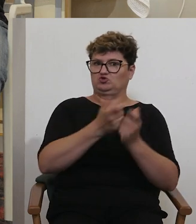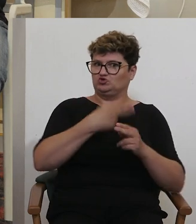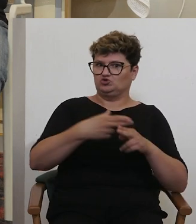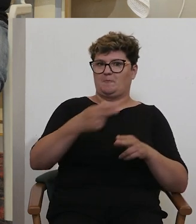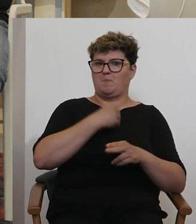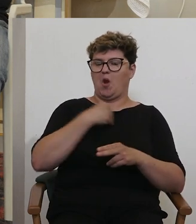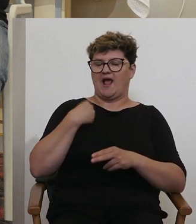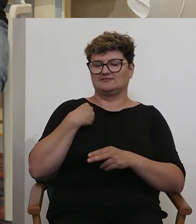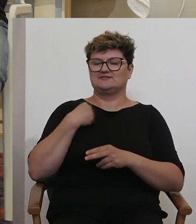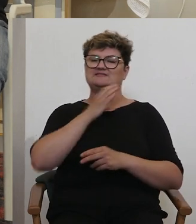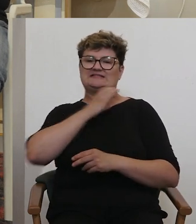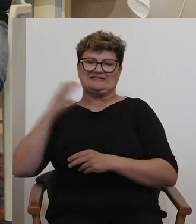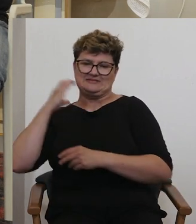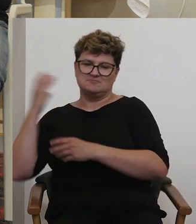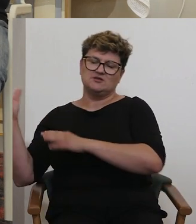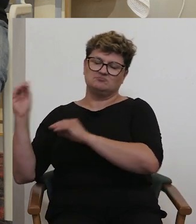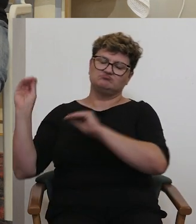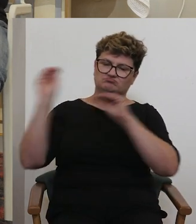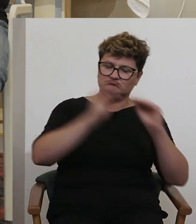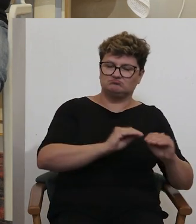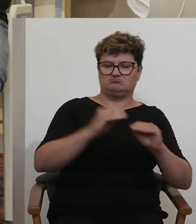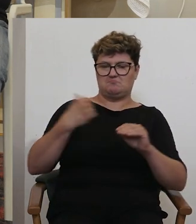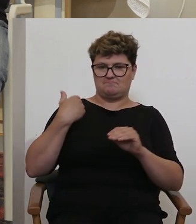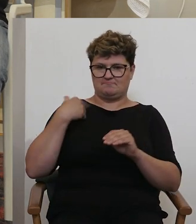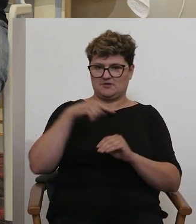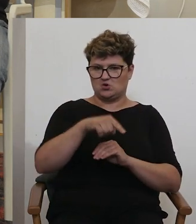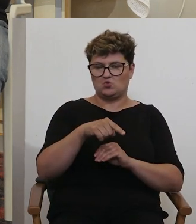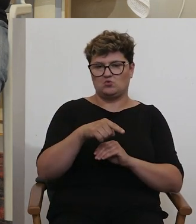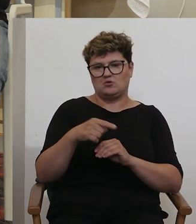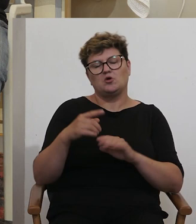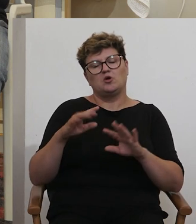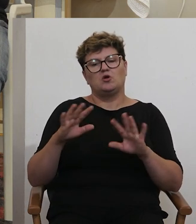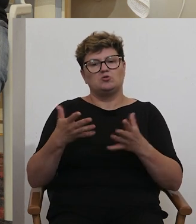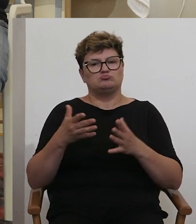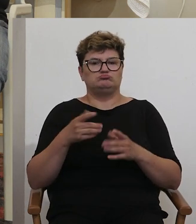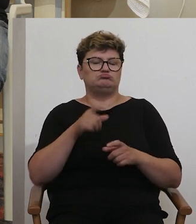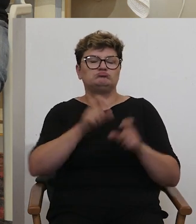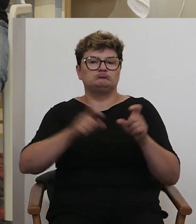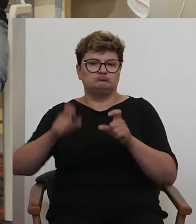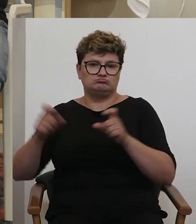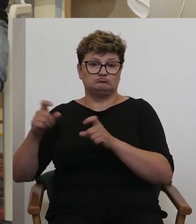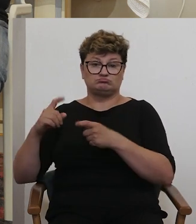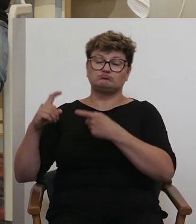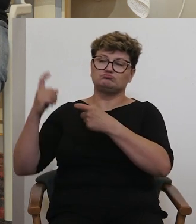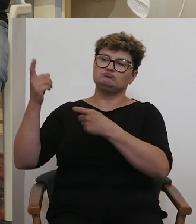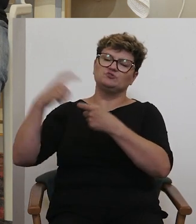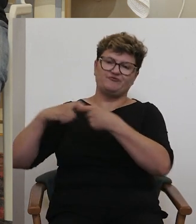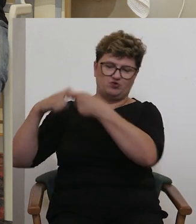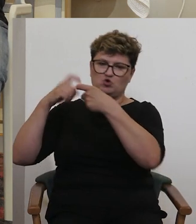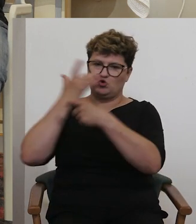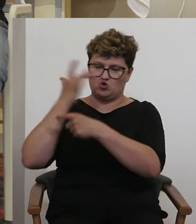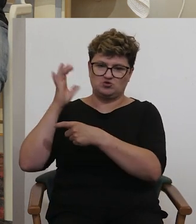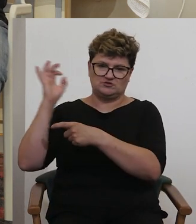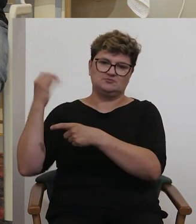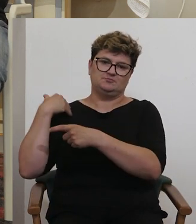Polacy, Sybiracy, zesłańcy, którzy w Związku Sowieckim znaleźli